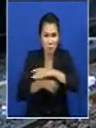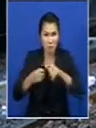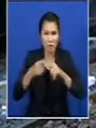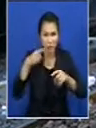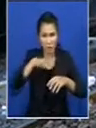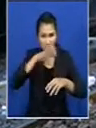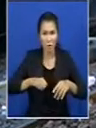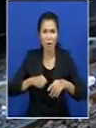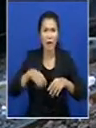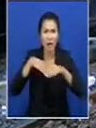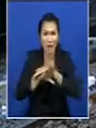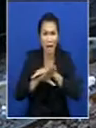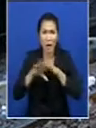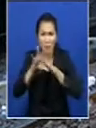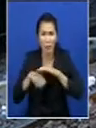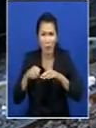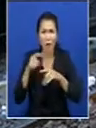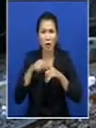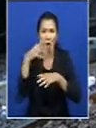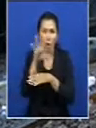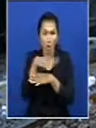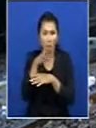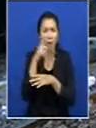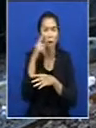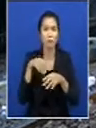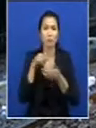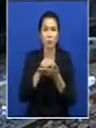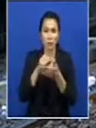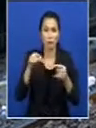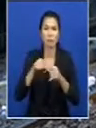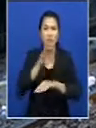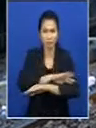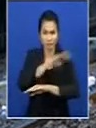กทรัพย์นะคะลักทรัพย์รวมถึงการหลอกลวงประชาชนที่เข้ามาใช้บริการที่ส